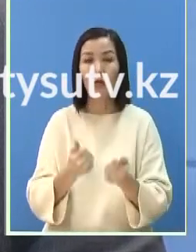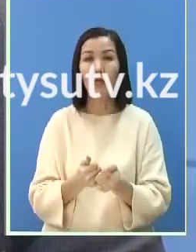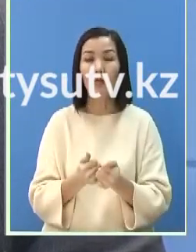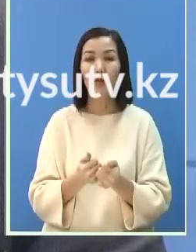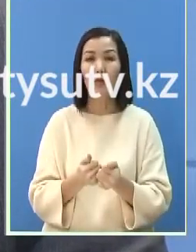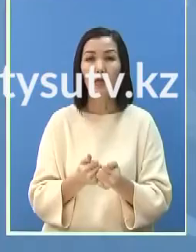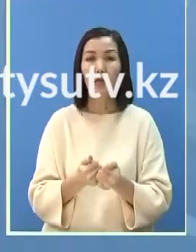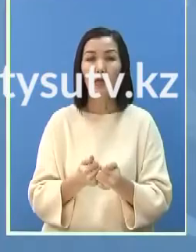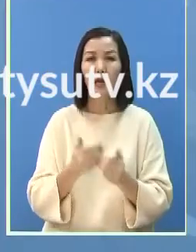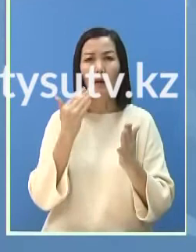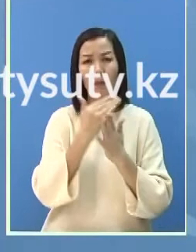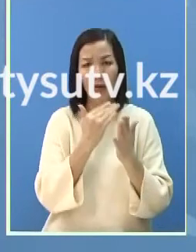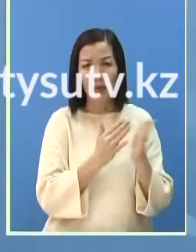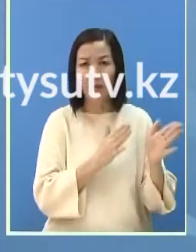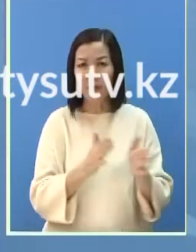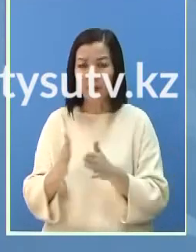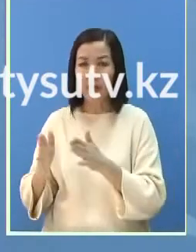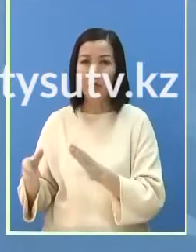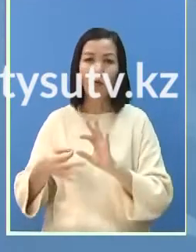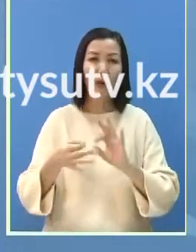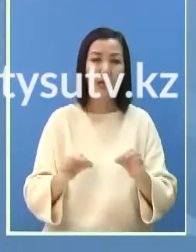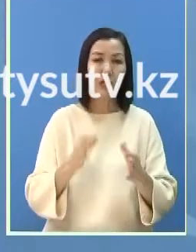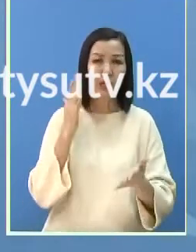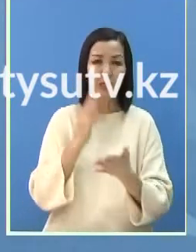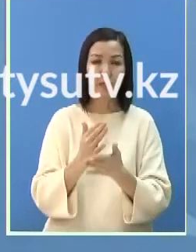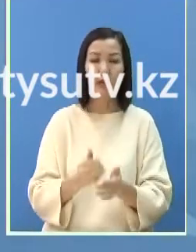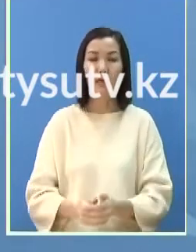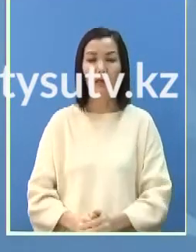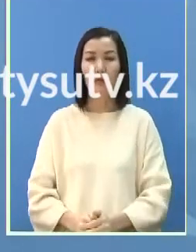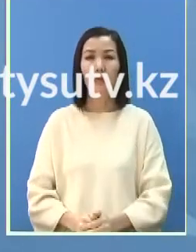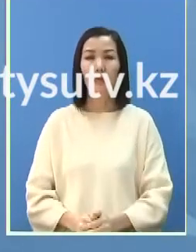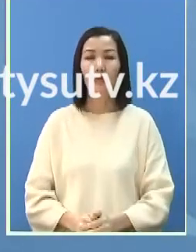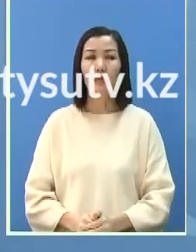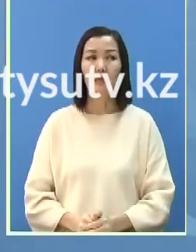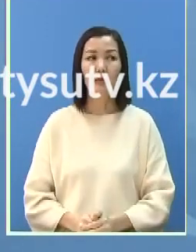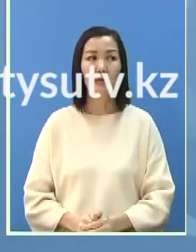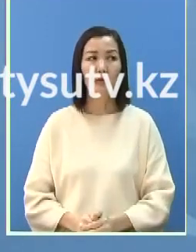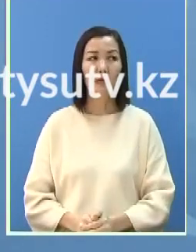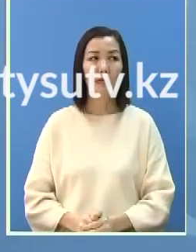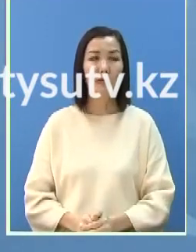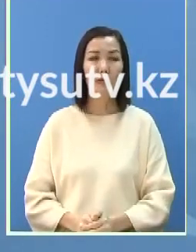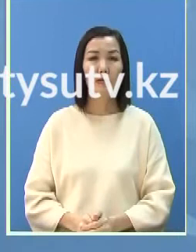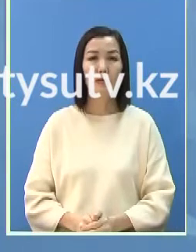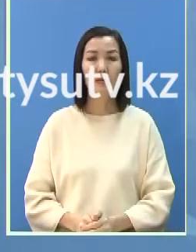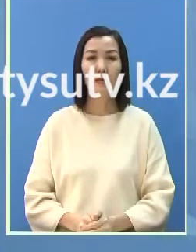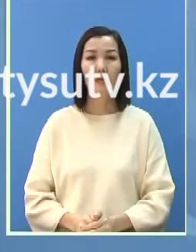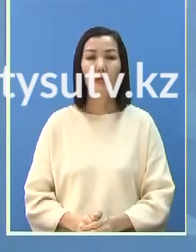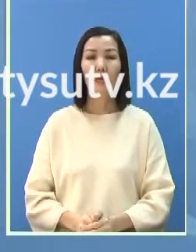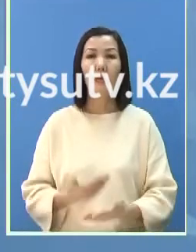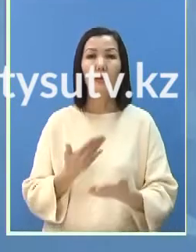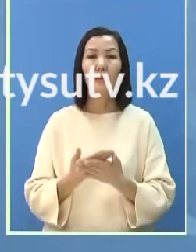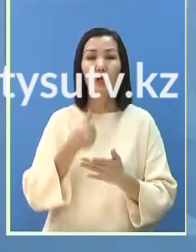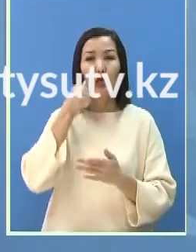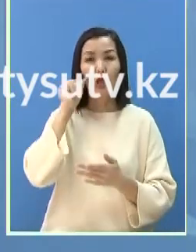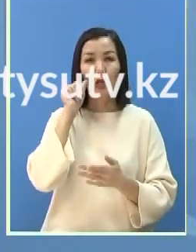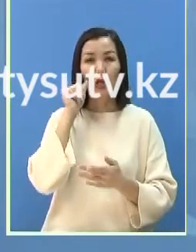барлығы жаңа деңгейінен жасау керек екен қадам-қадаммен сат-сатысымен жаңағы Инфа Қазақстан порталында көрсетілген. Қателеспесем кеше ғой